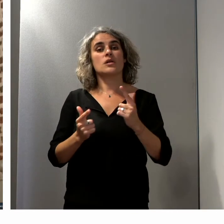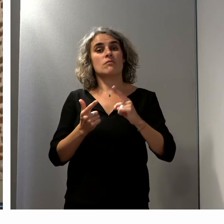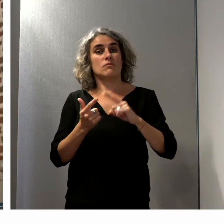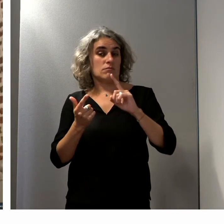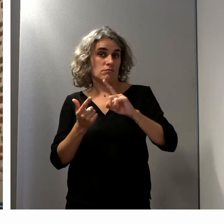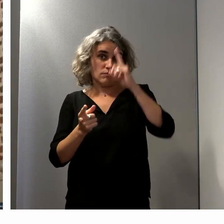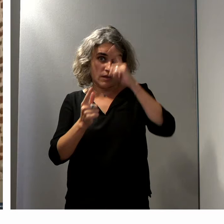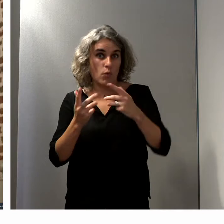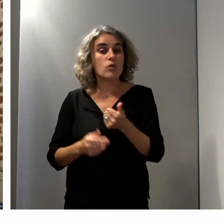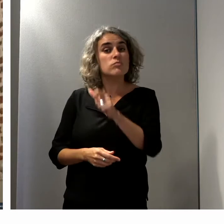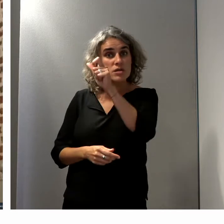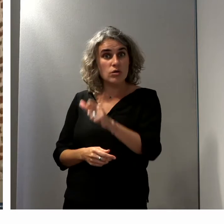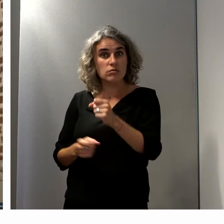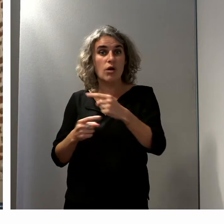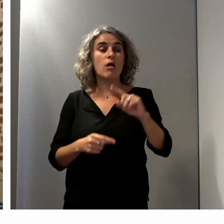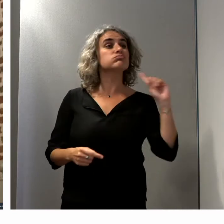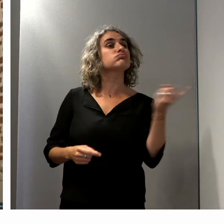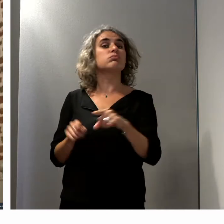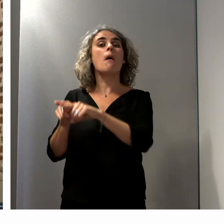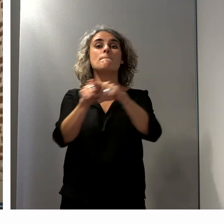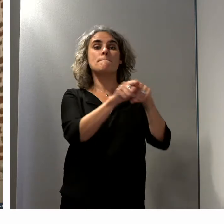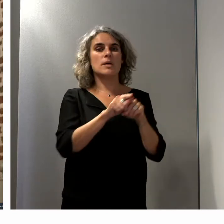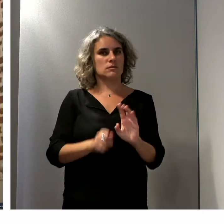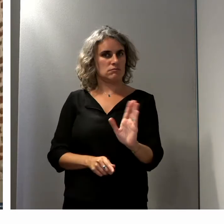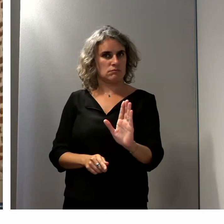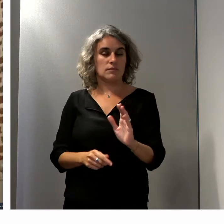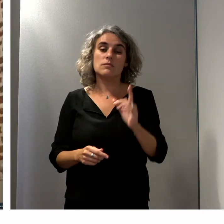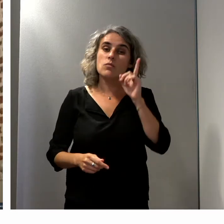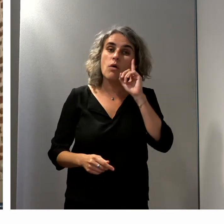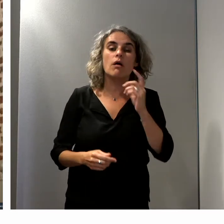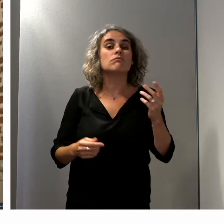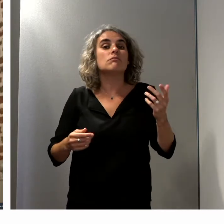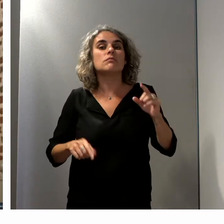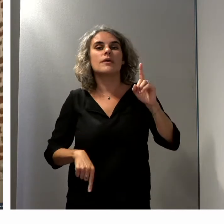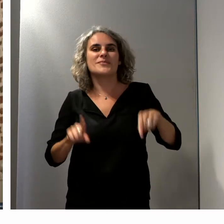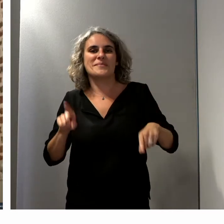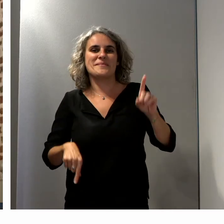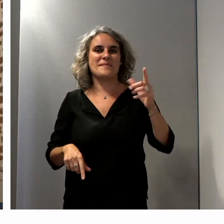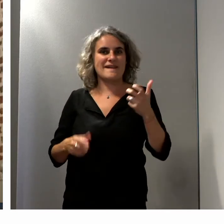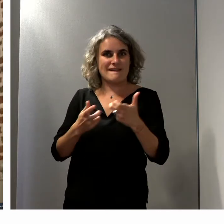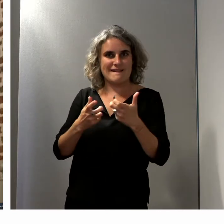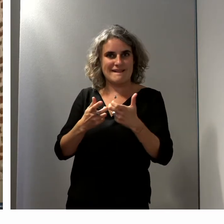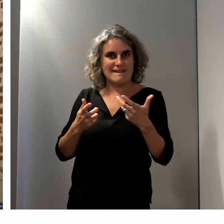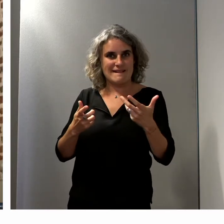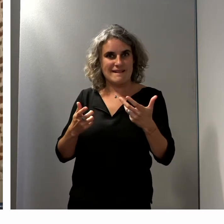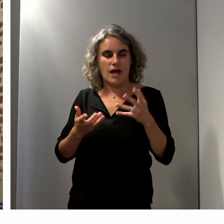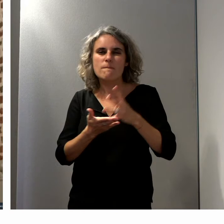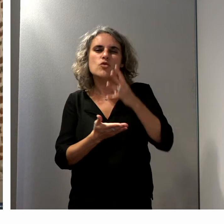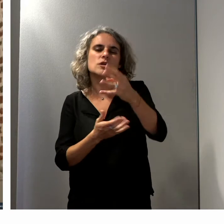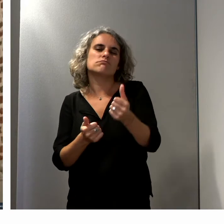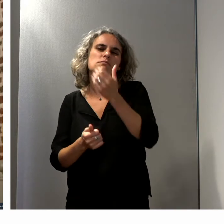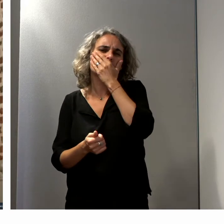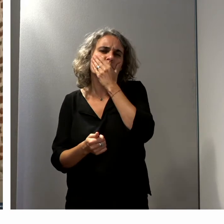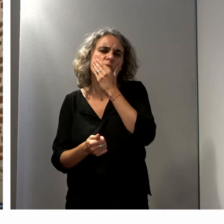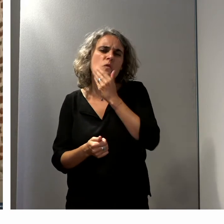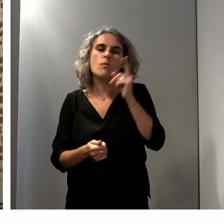personne avec toutes les personnes. Parce que ça m'est arrivé souvent dans des projets où finalement, on dit, c'est sûr que notre projet, il est bon parce que